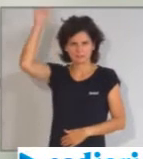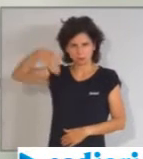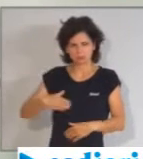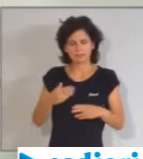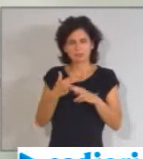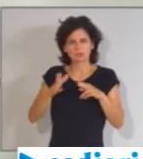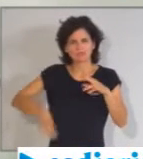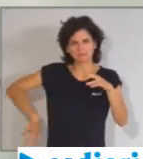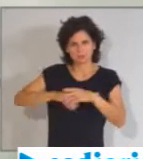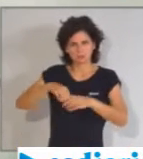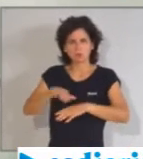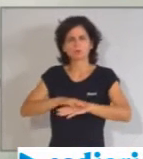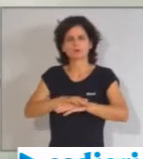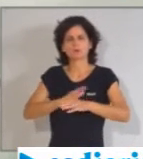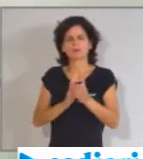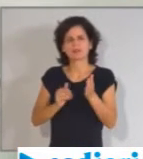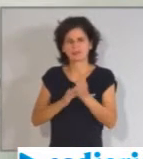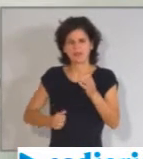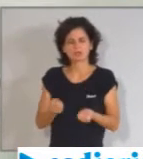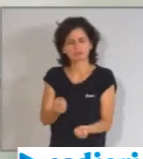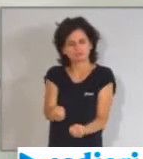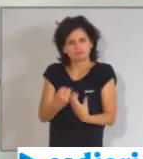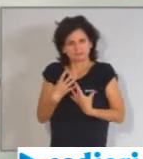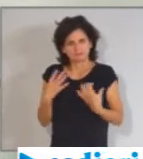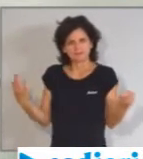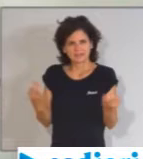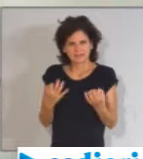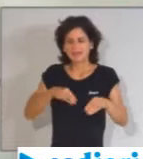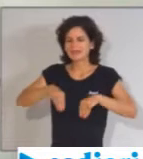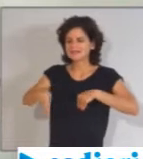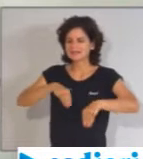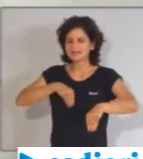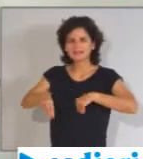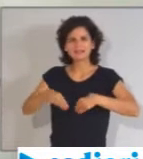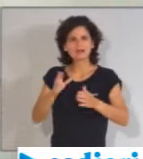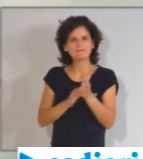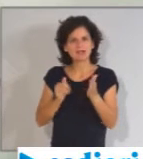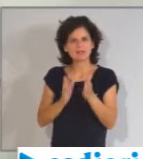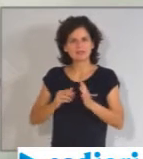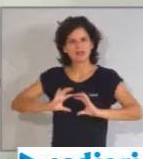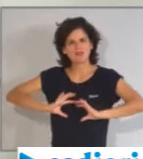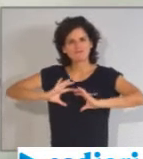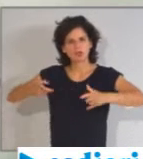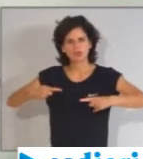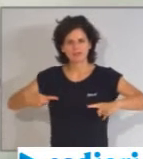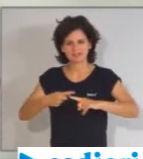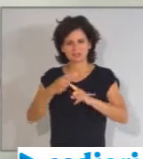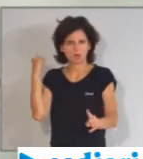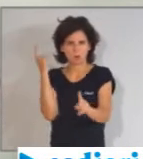Inclusives, el Consell ha sigut informat de la primera estratègia valenciana contra la violència sexual